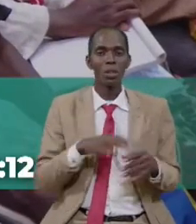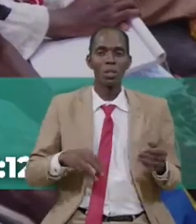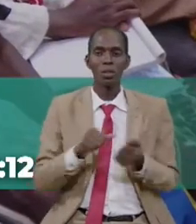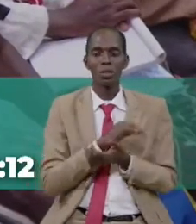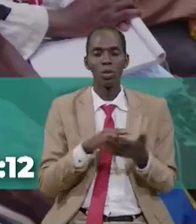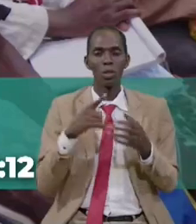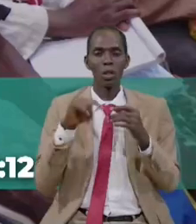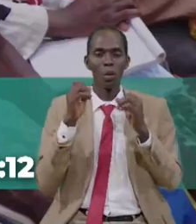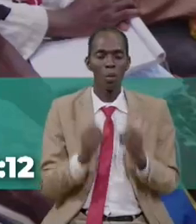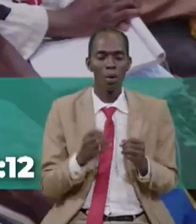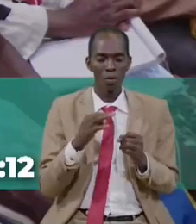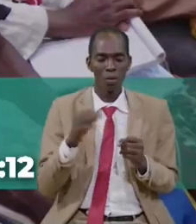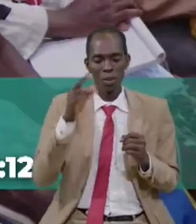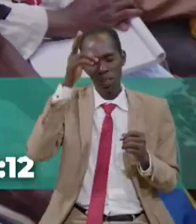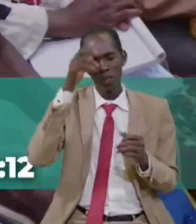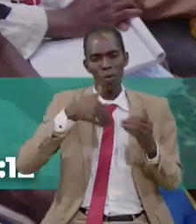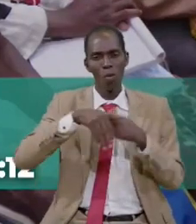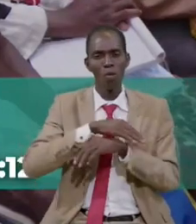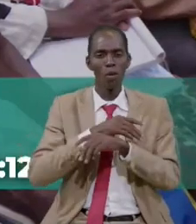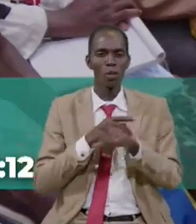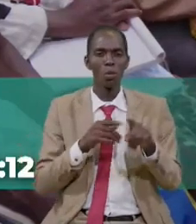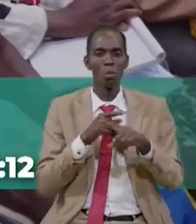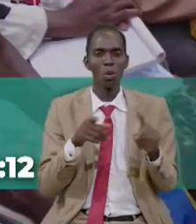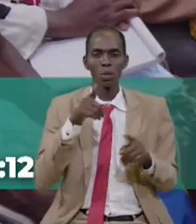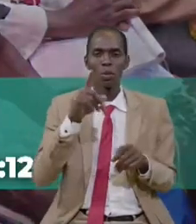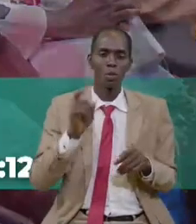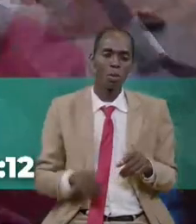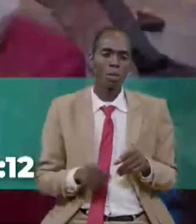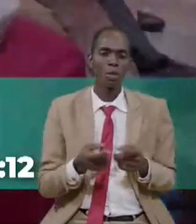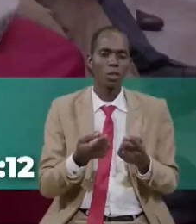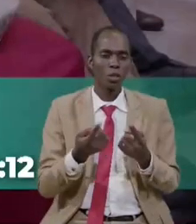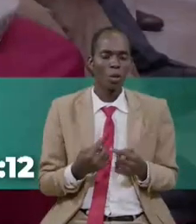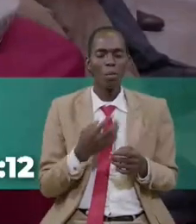vous. Mais vous devez venir et dire,